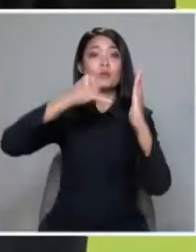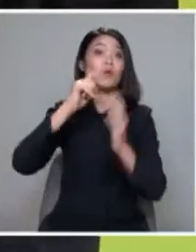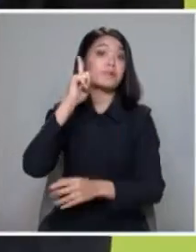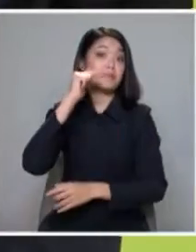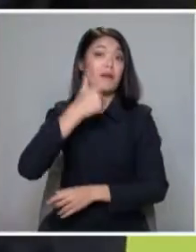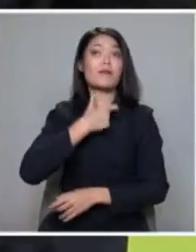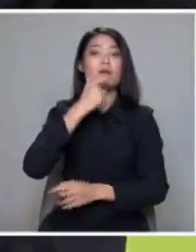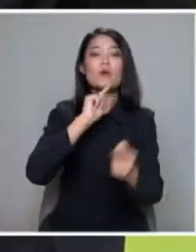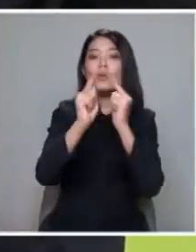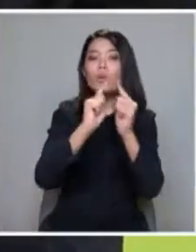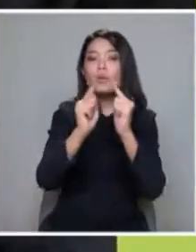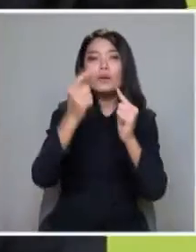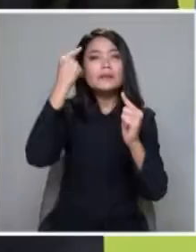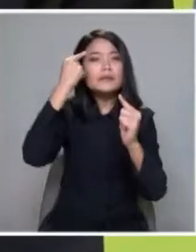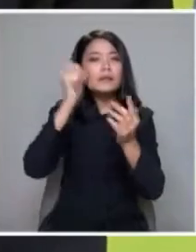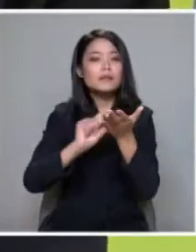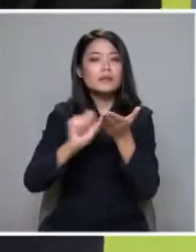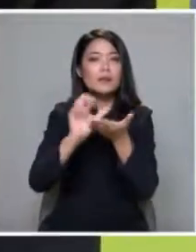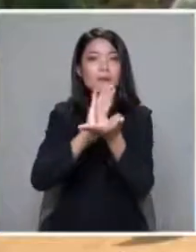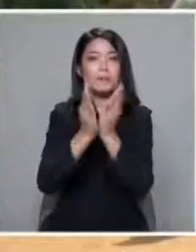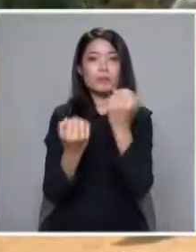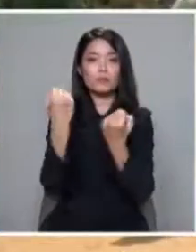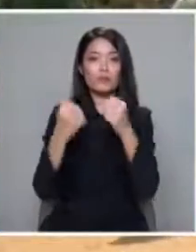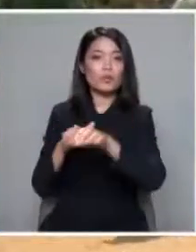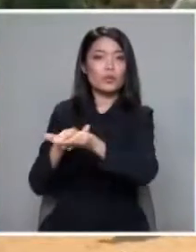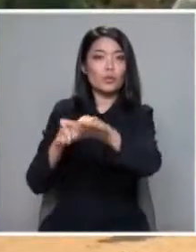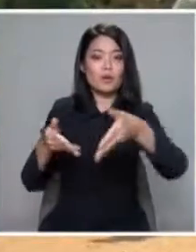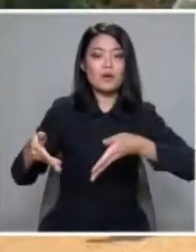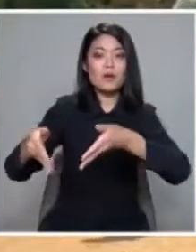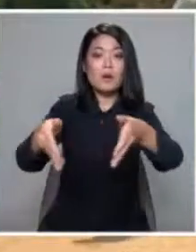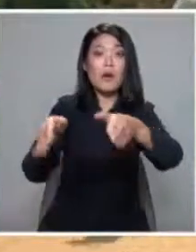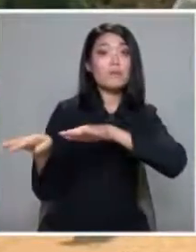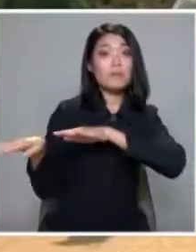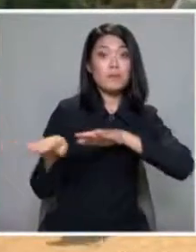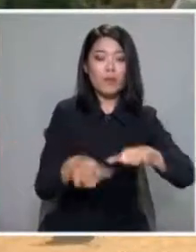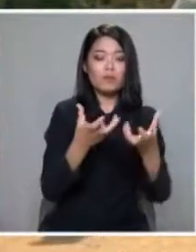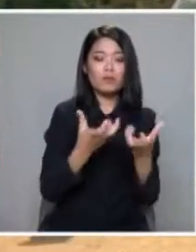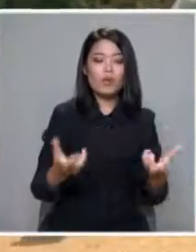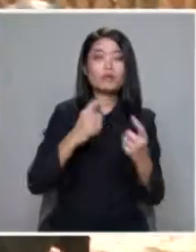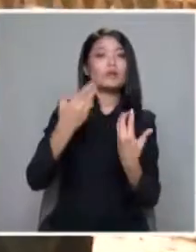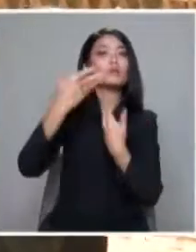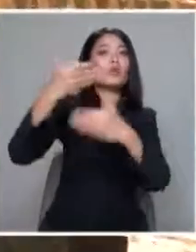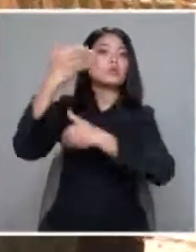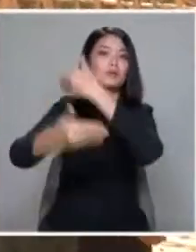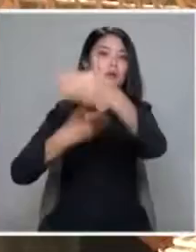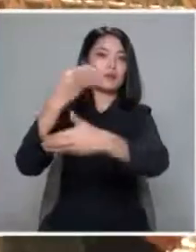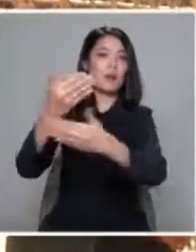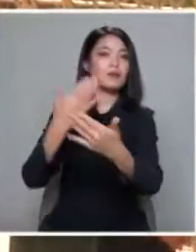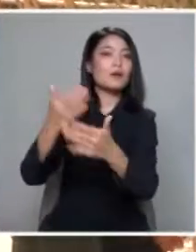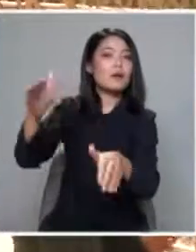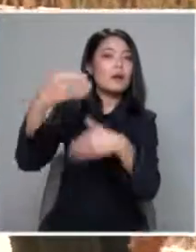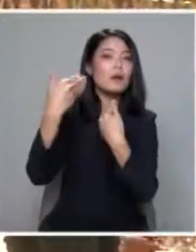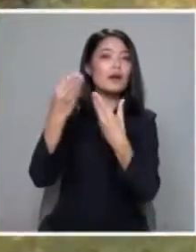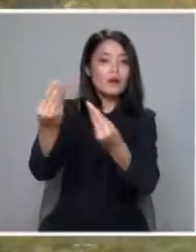เพื่อพูดคุยในการสร้างและปรับปรุงถนนเส้นนี้เพื่อให้พร้อมต่อการเดินทางนำของขึ้นไปค้าขายนำรายได้เข้า